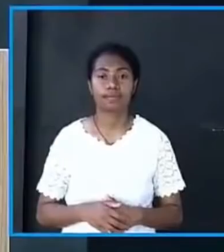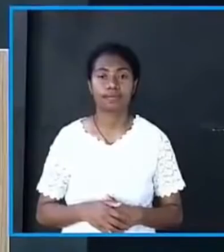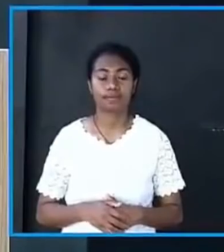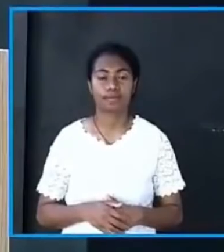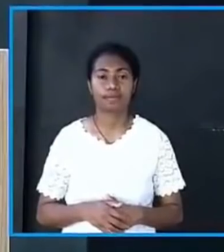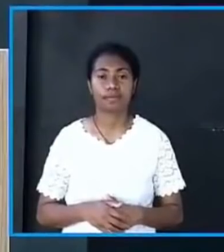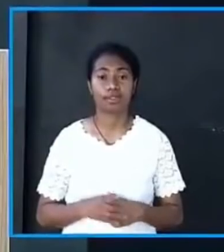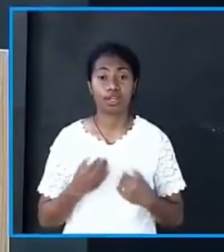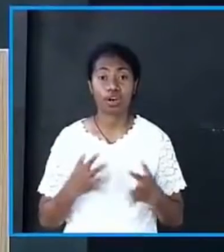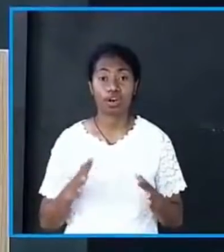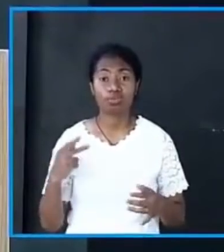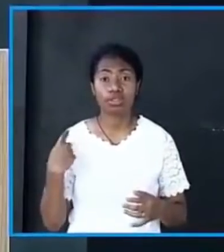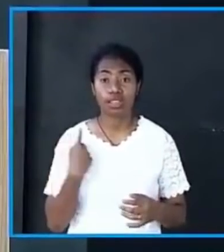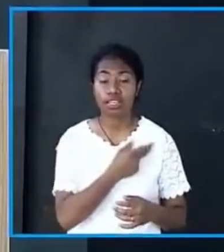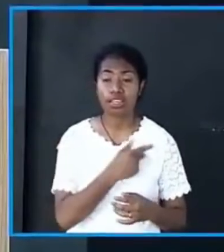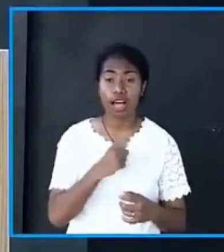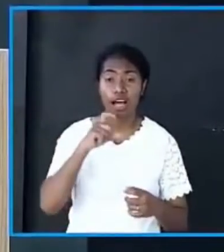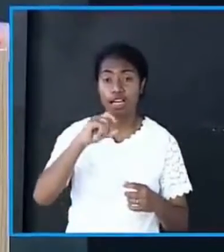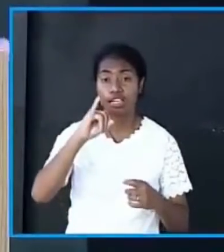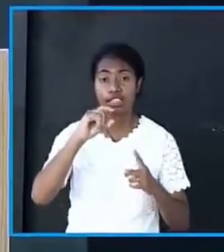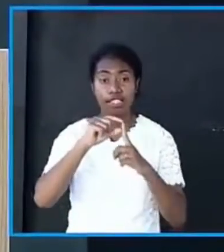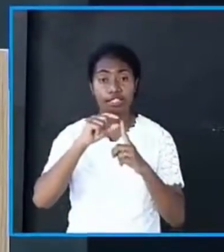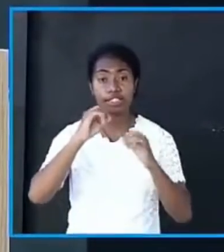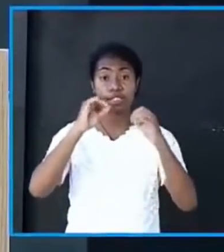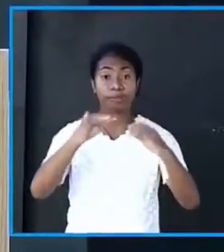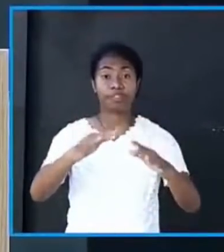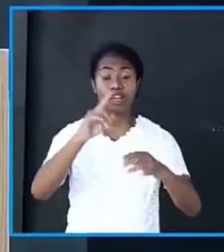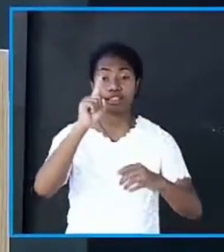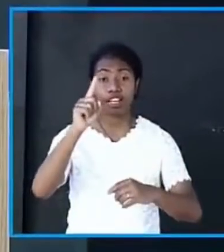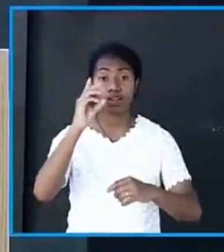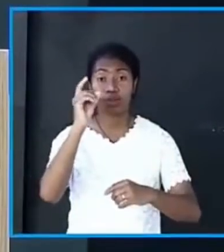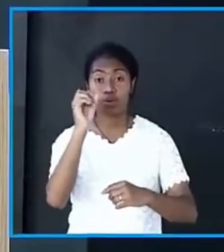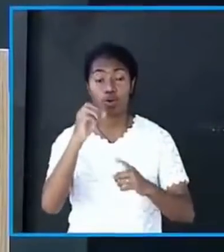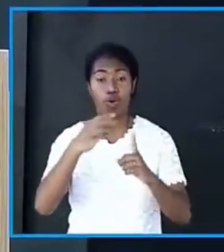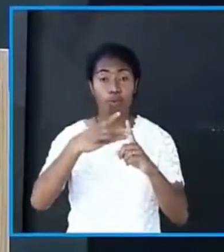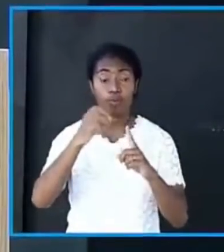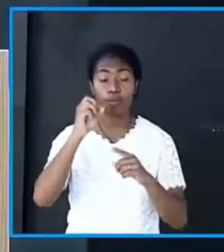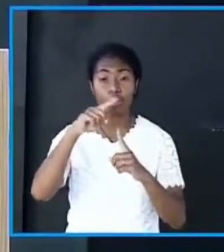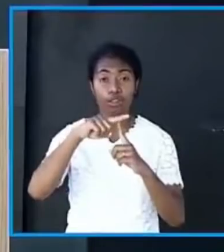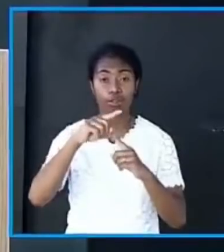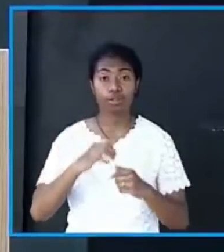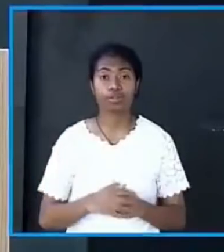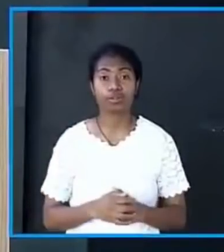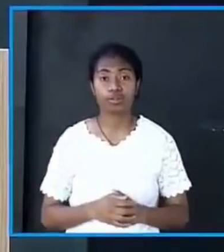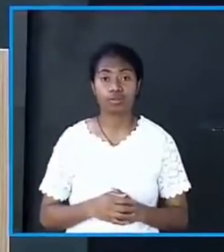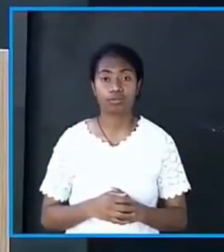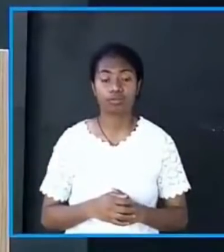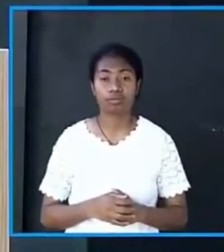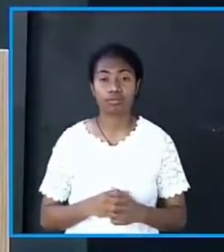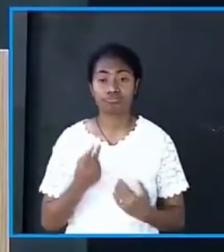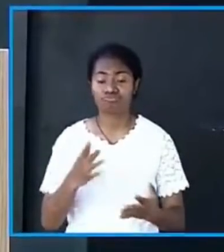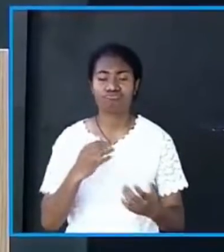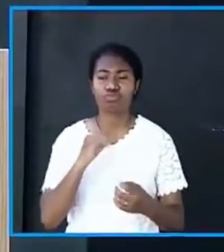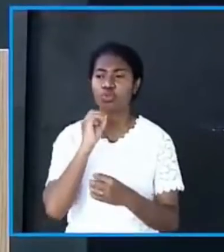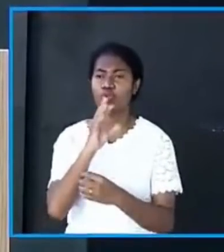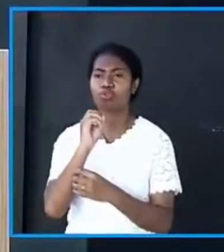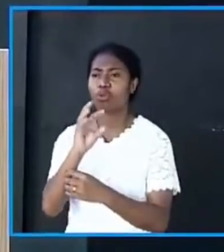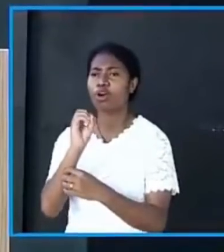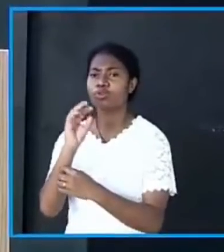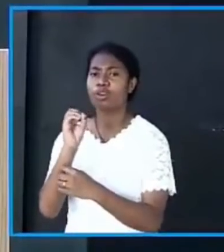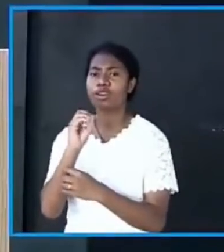kalau bisa Cipta satu robot di tempat Mbah maka pengkotbah sekarang tidak diperlukan